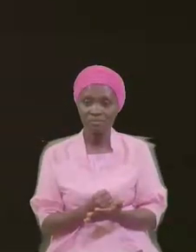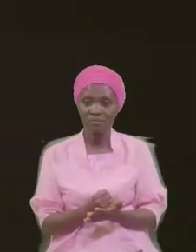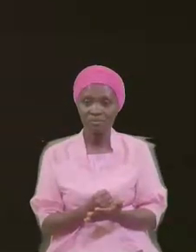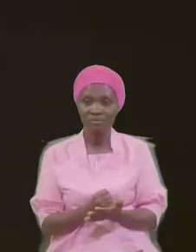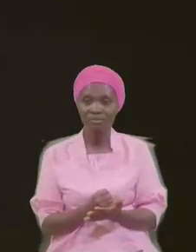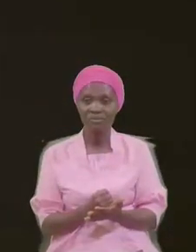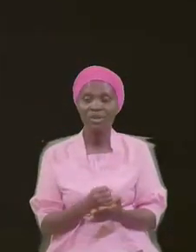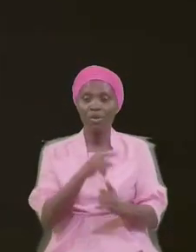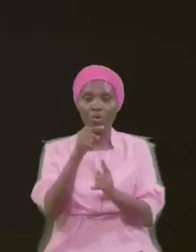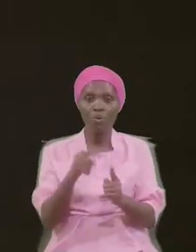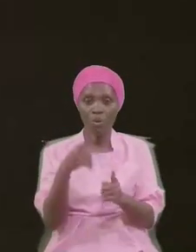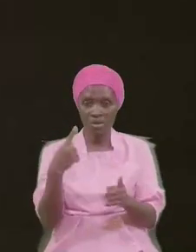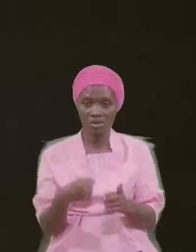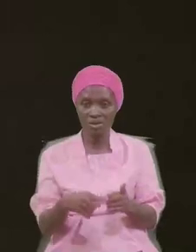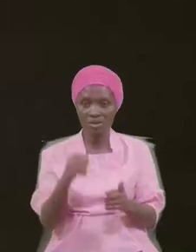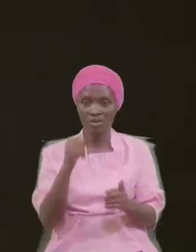lorsque